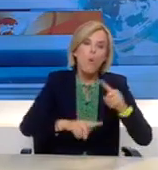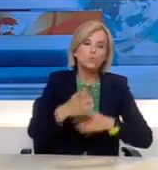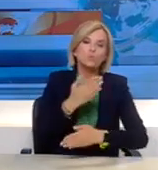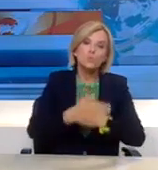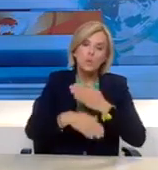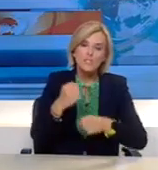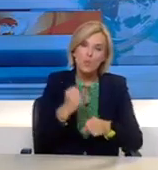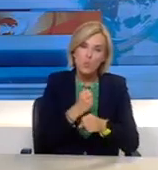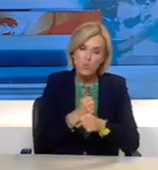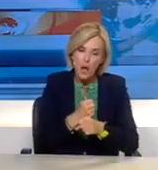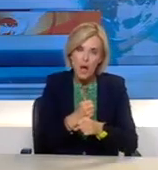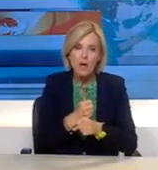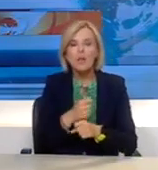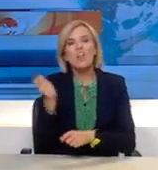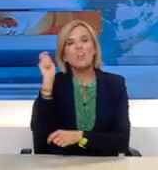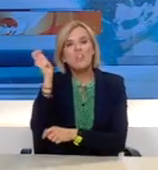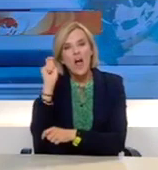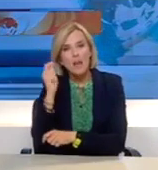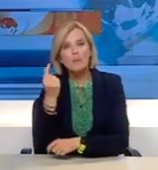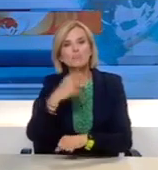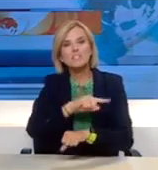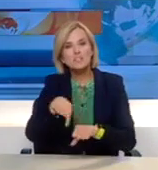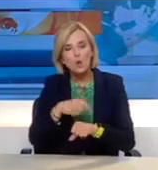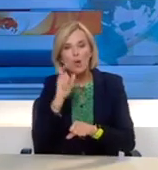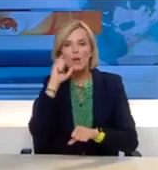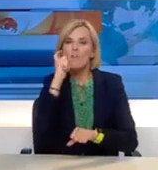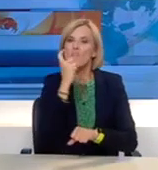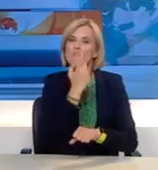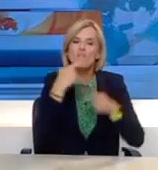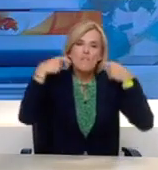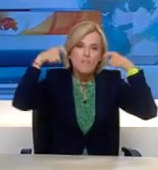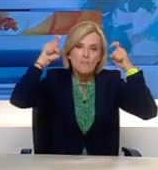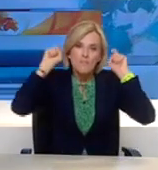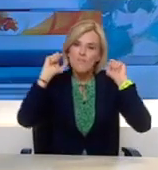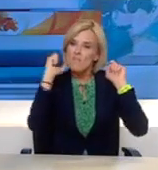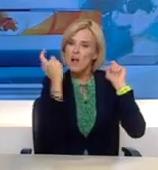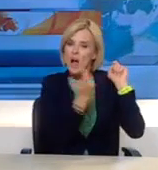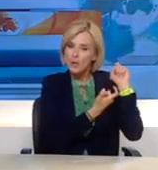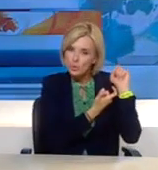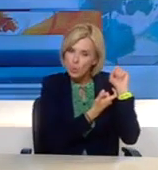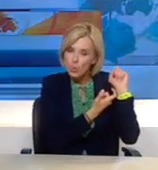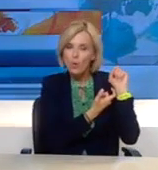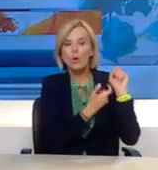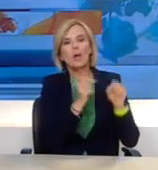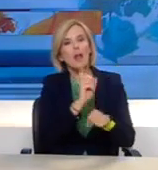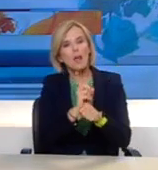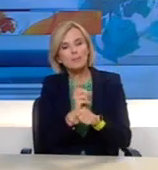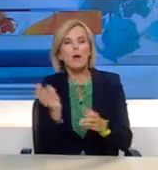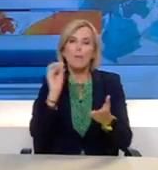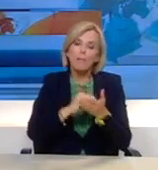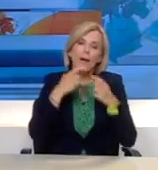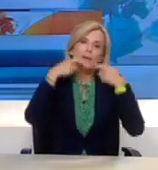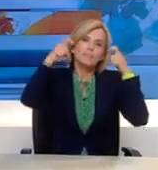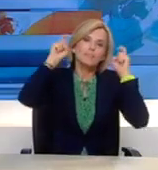ανάμεσα στην εργασία, στην οποία μπορεί κανείς να βγάλει για λίγο τη μάσκα του, να κάνει ένα μικρό διάλειμμα λίγων λεπτών και να επανέλθει.